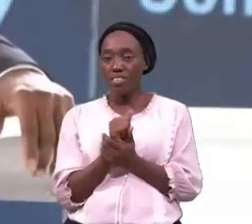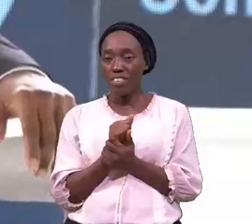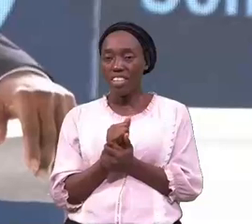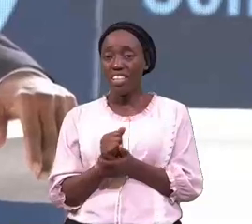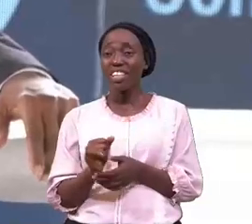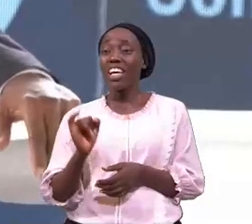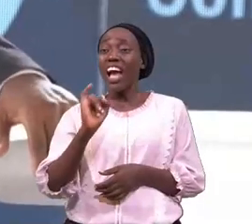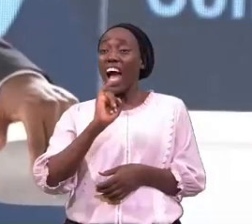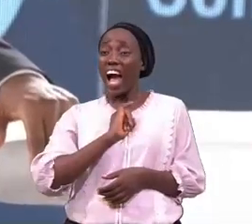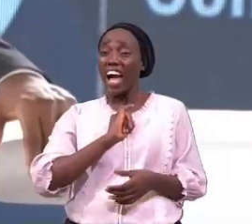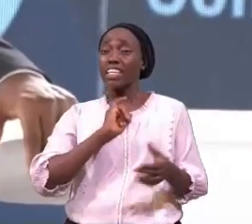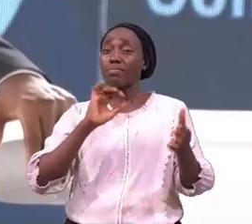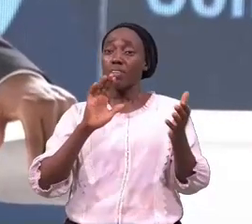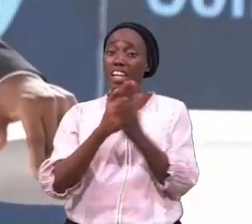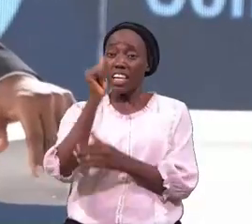Je crois